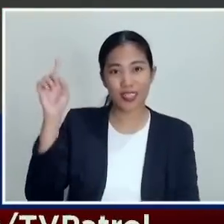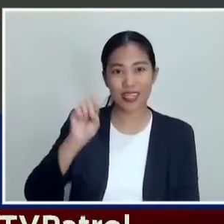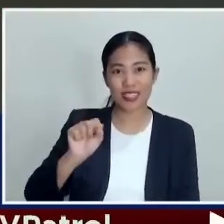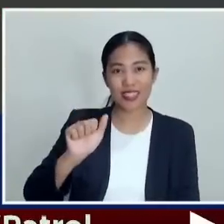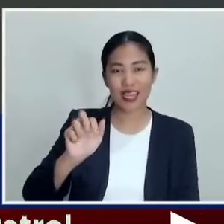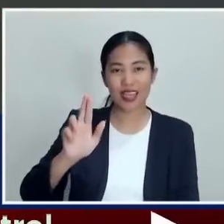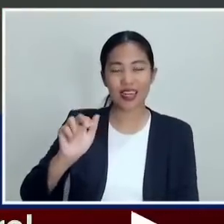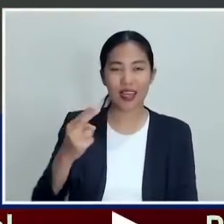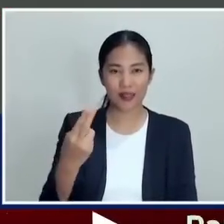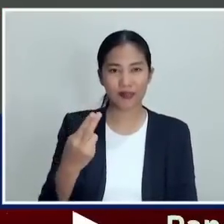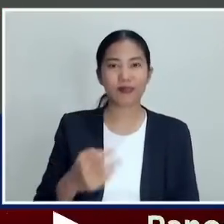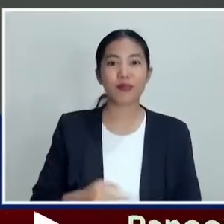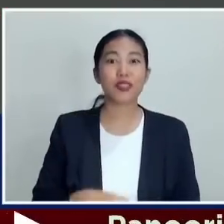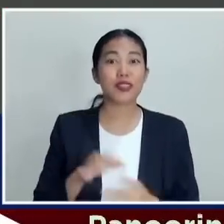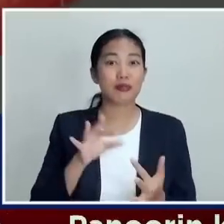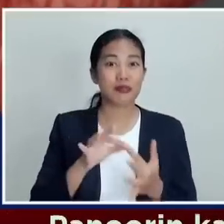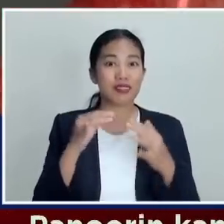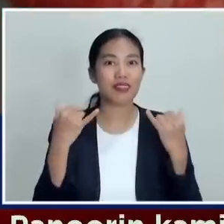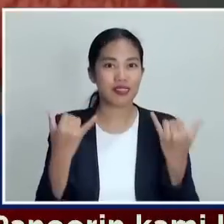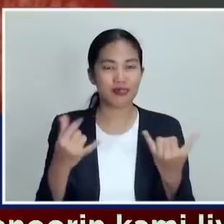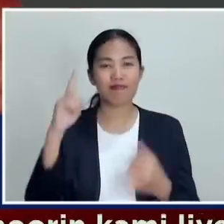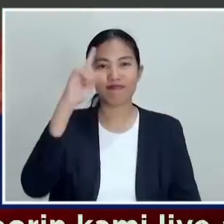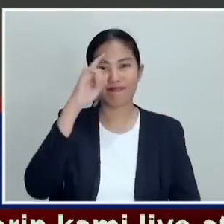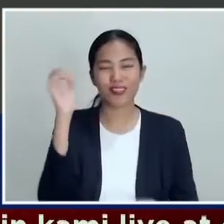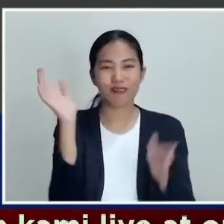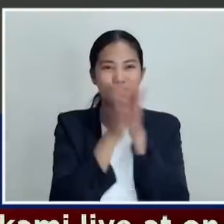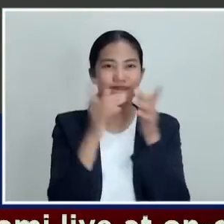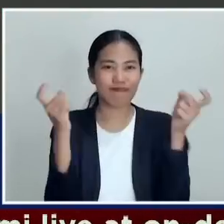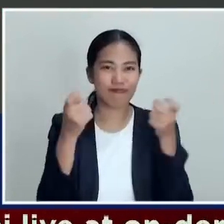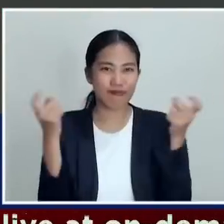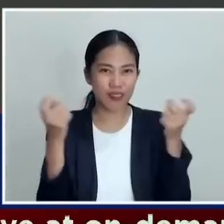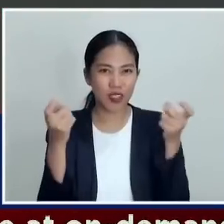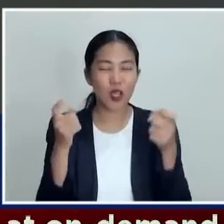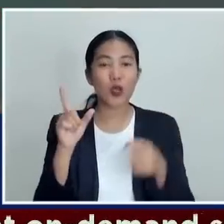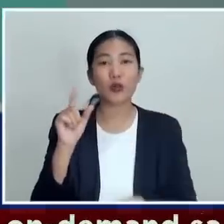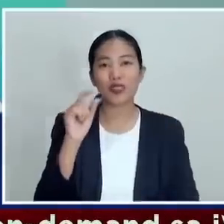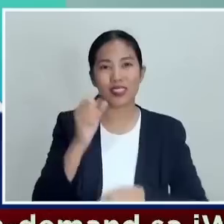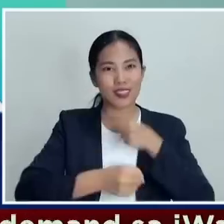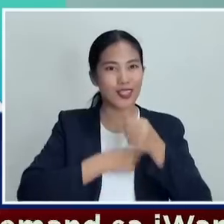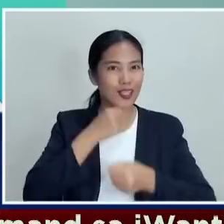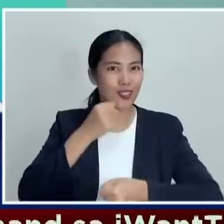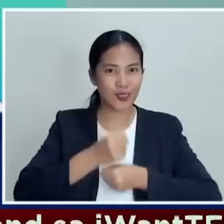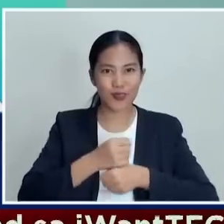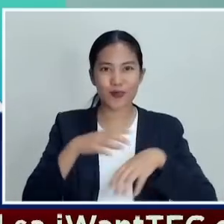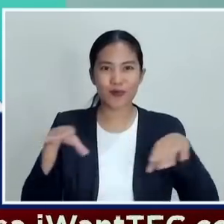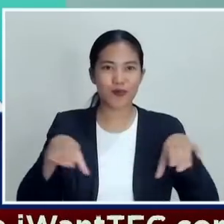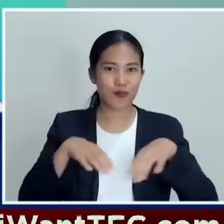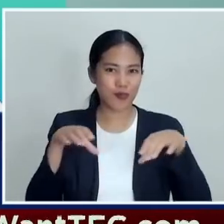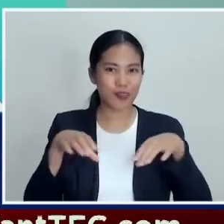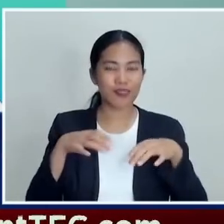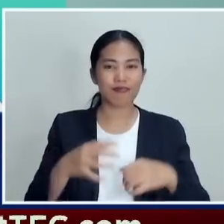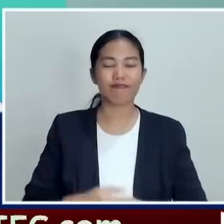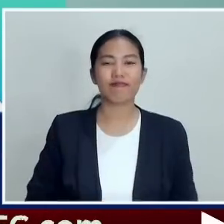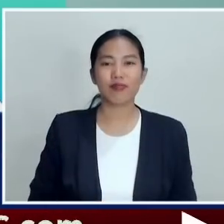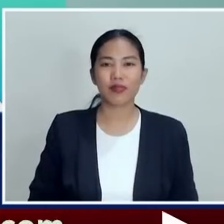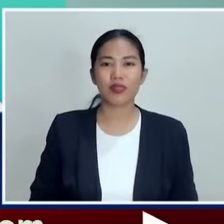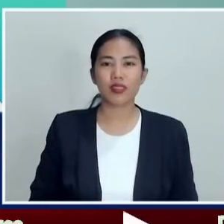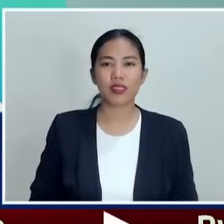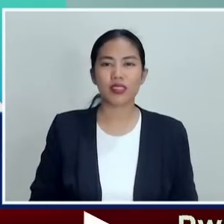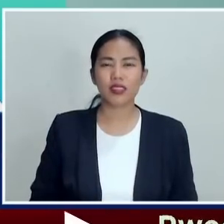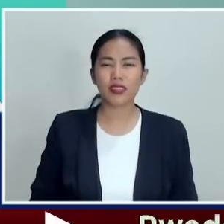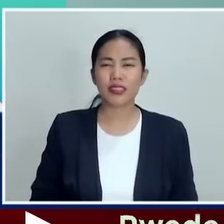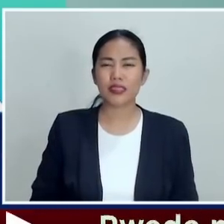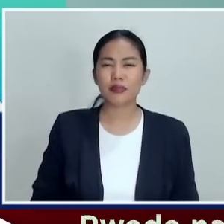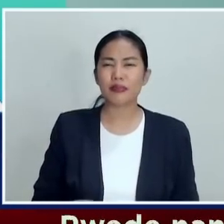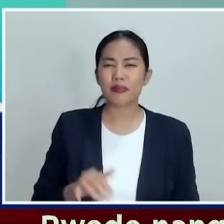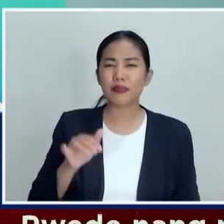ang pagkakataong ito dahil selebrasyon ito ng dalawang dekada ng kanyang karera. 15,000 pesos ang pinakamahal na ticket